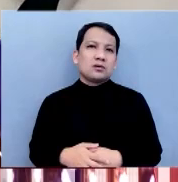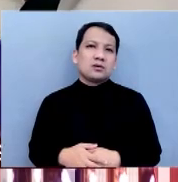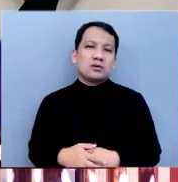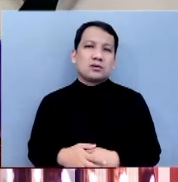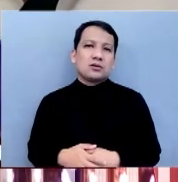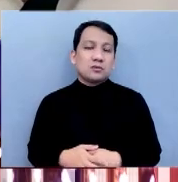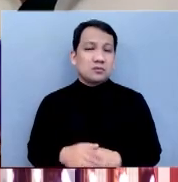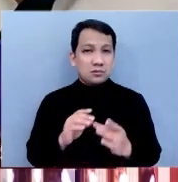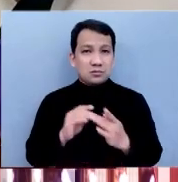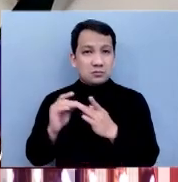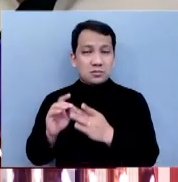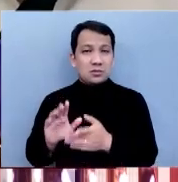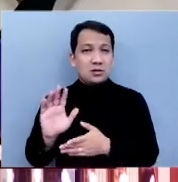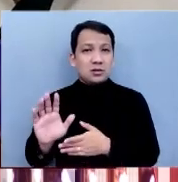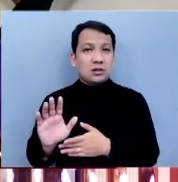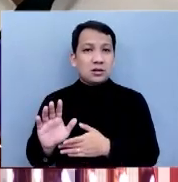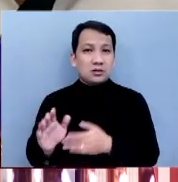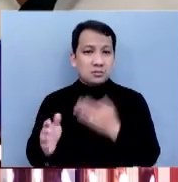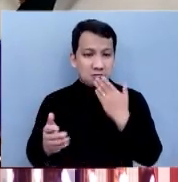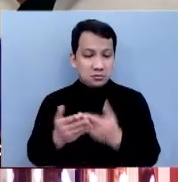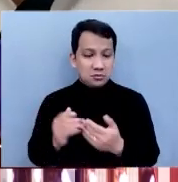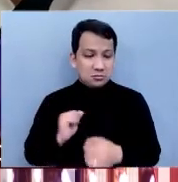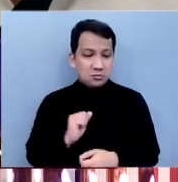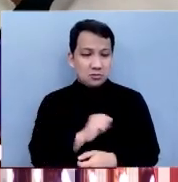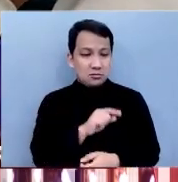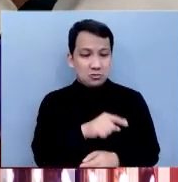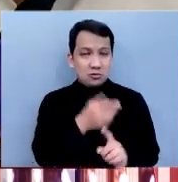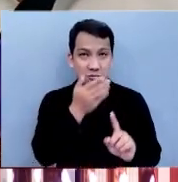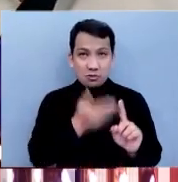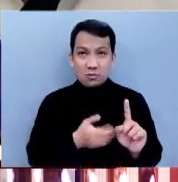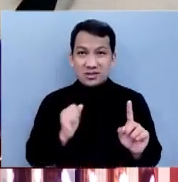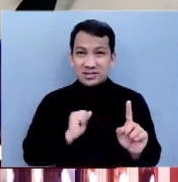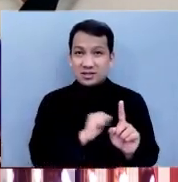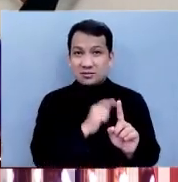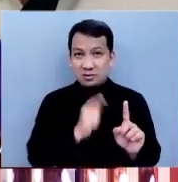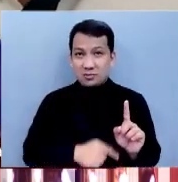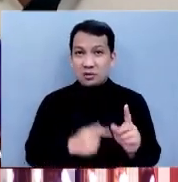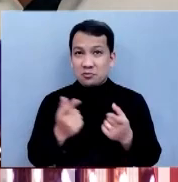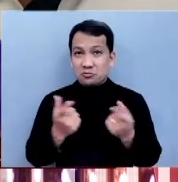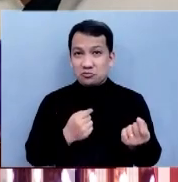Most especially that it a good senator was the one who did that.